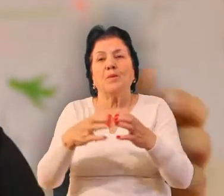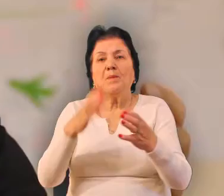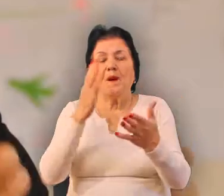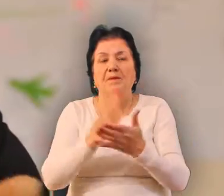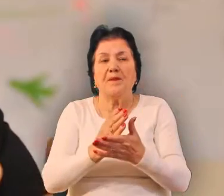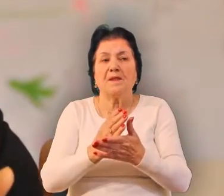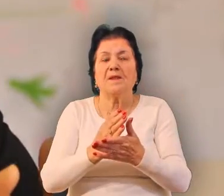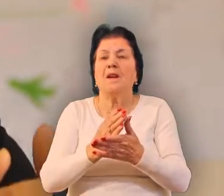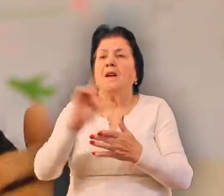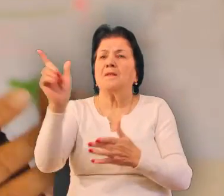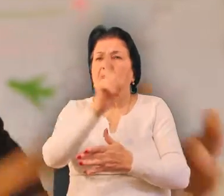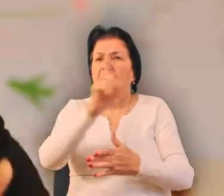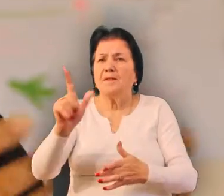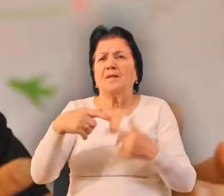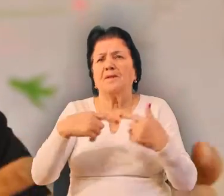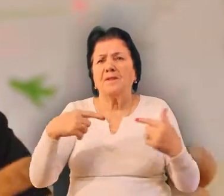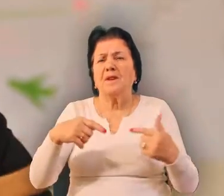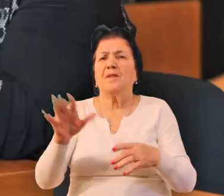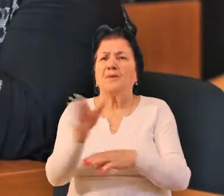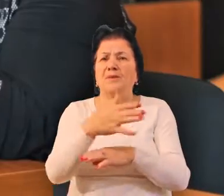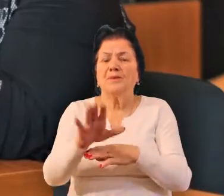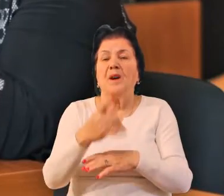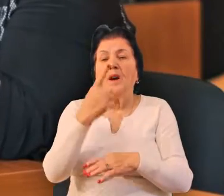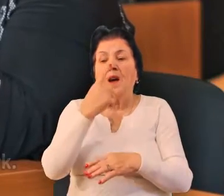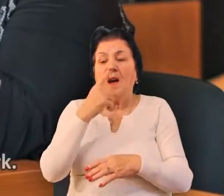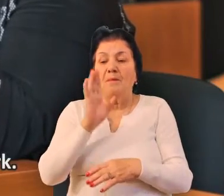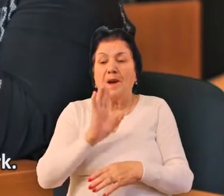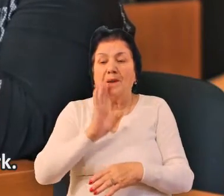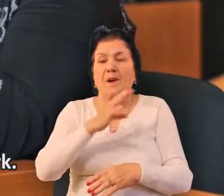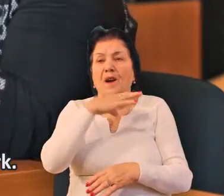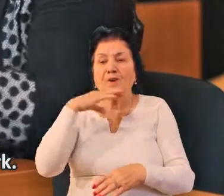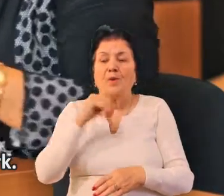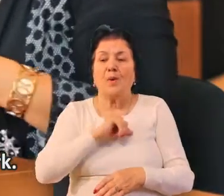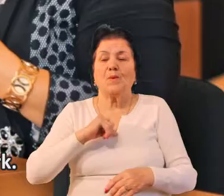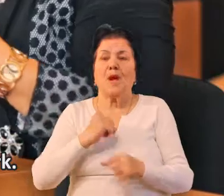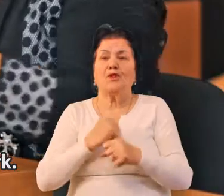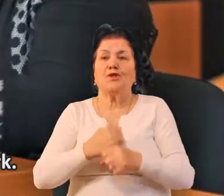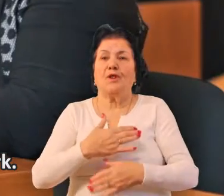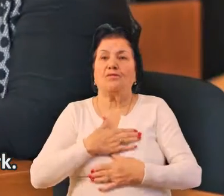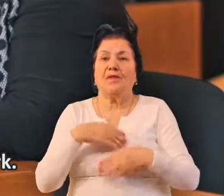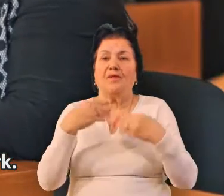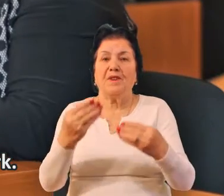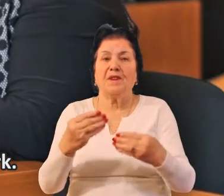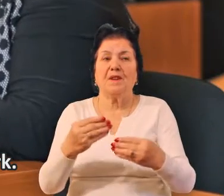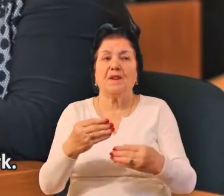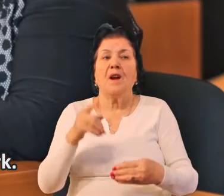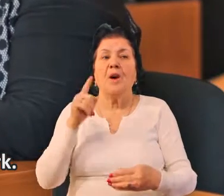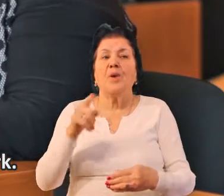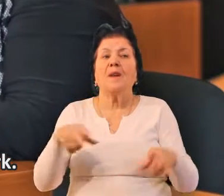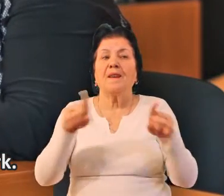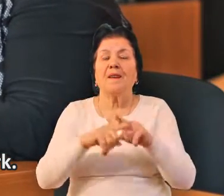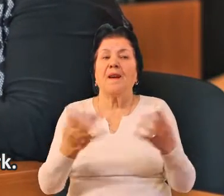qrupları var, səyahət edirlər və s. Amma həmin xanımlar daha çox özlərini işə verirlər. Onlar